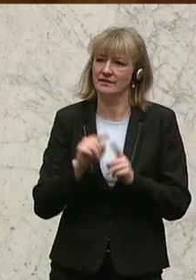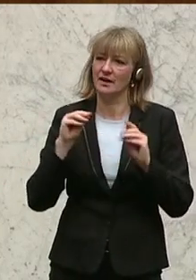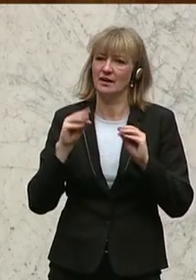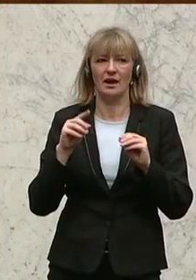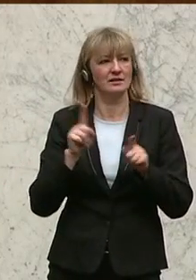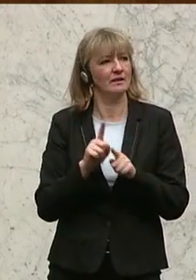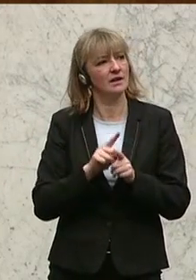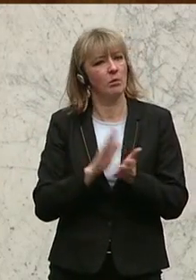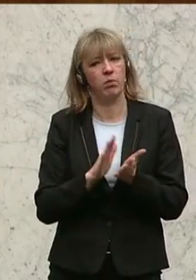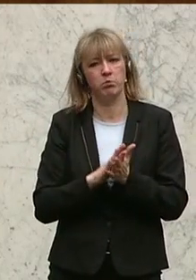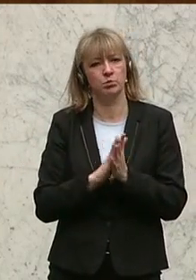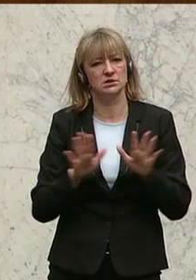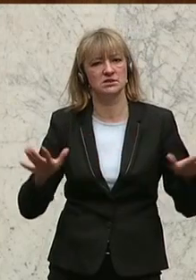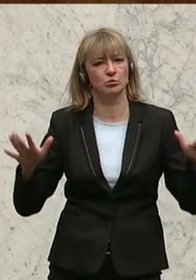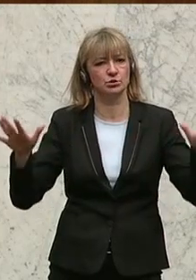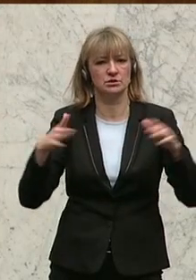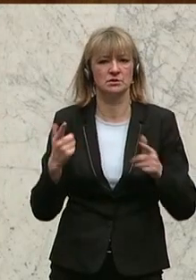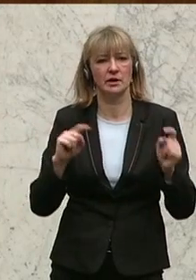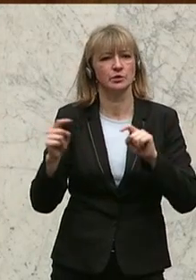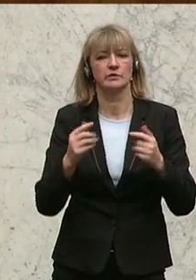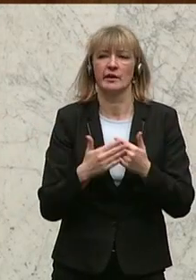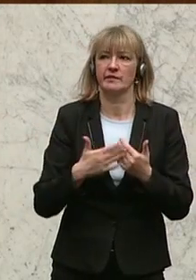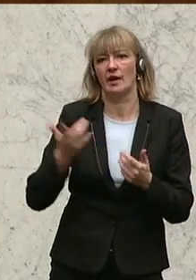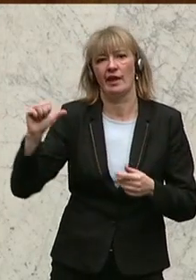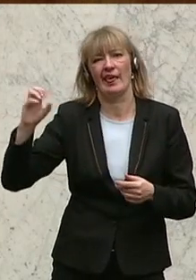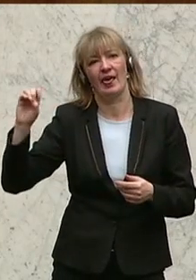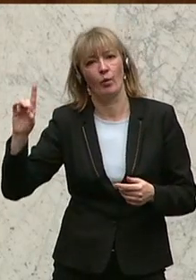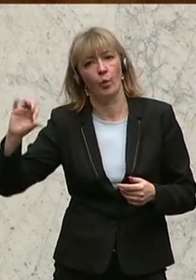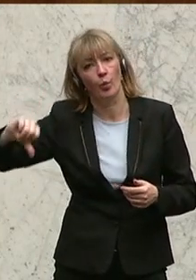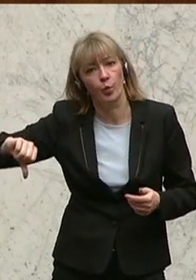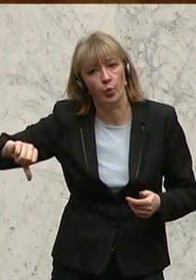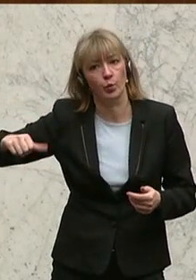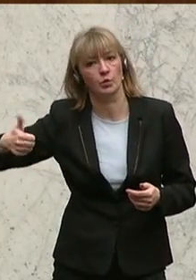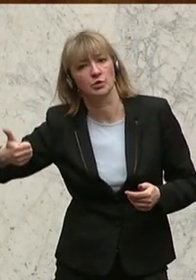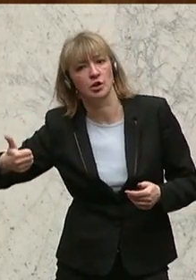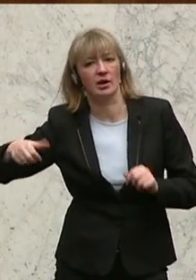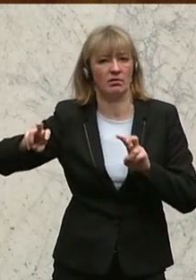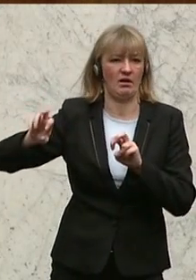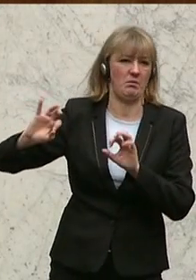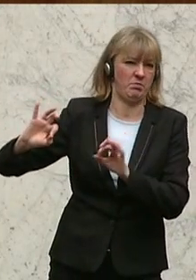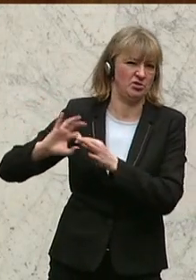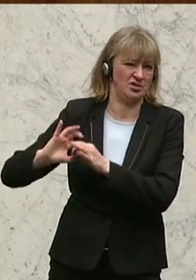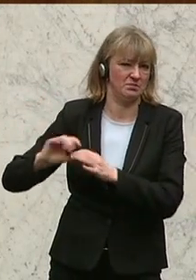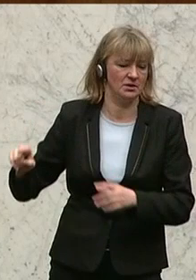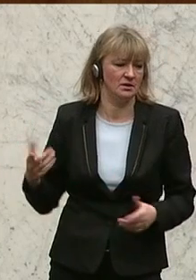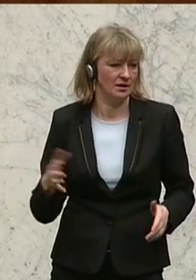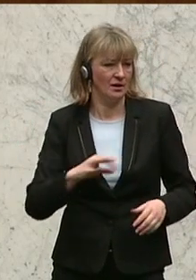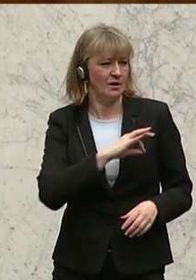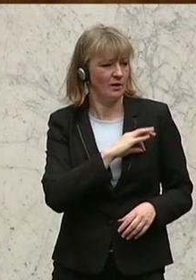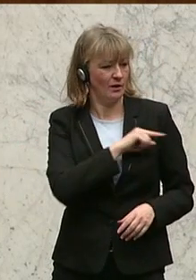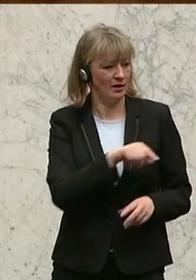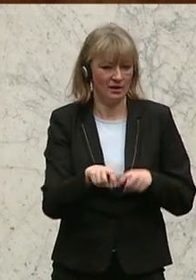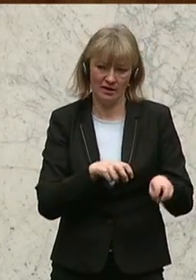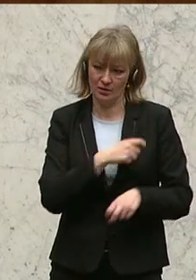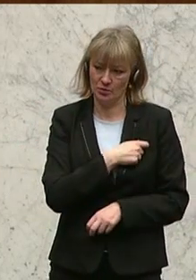ab. Es wird diskutiert, wie gut oder wie schlecht die EU in manchen Themen ist. Kolleginnen und Kollegen von den